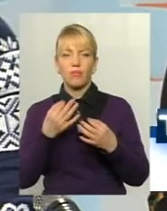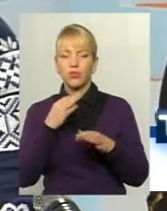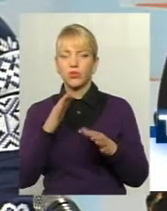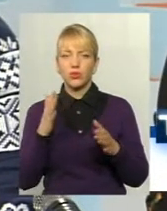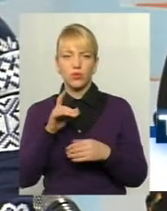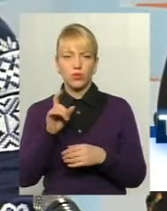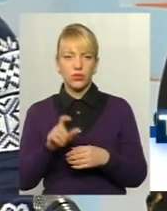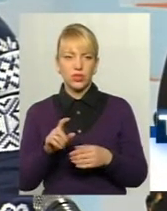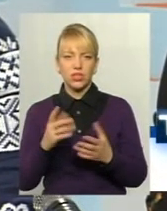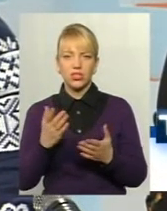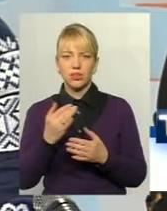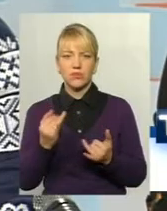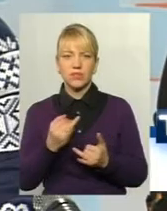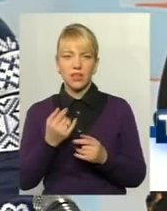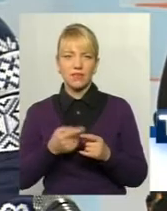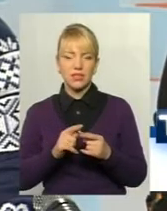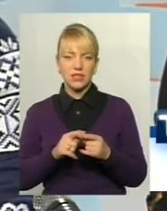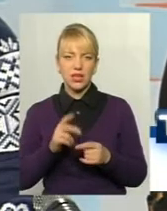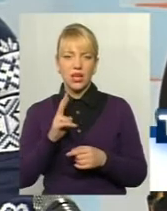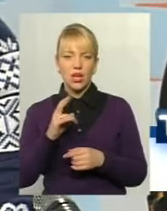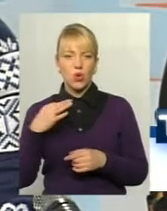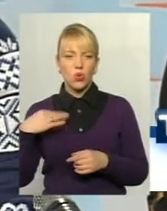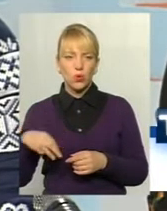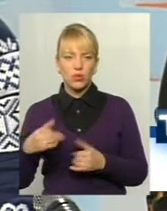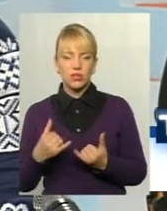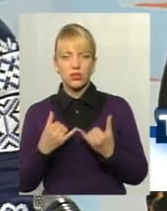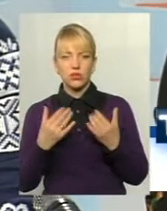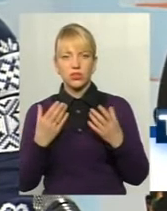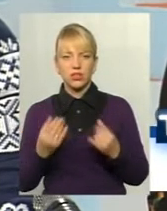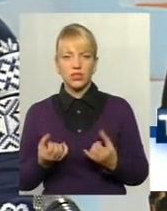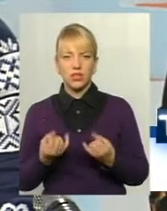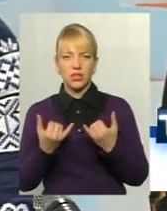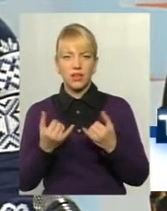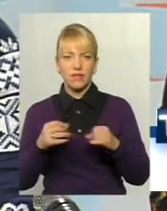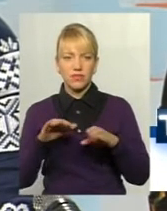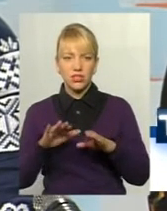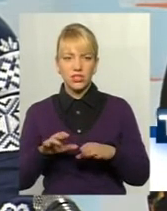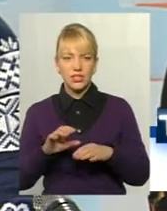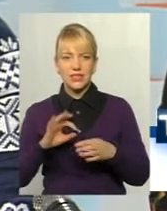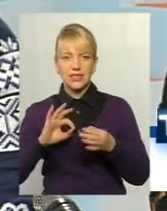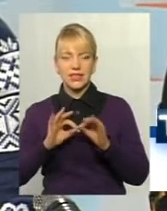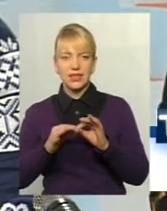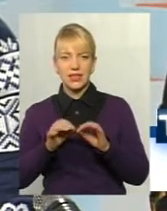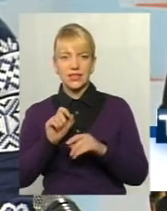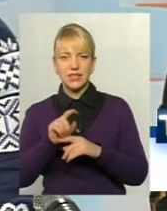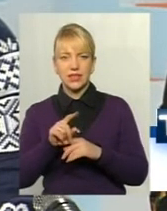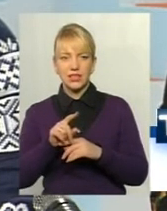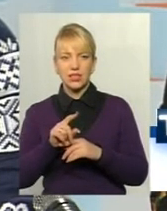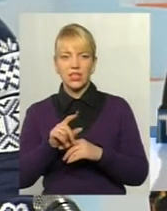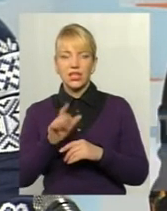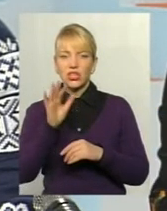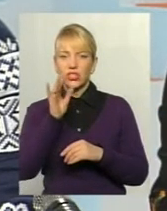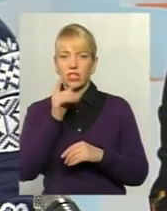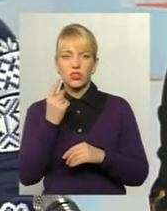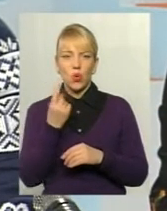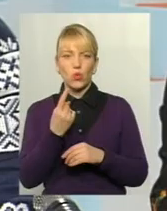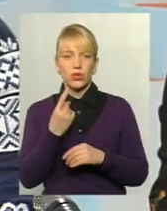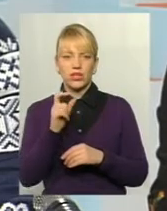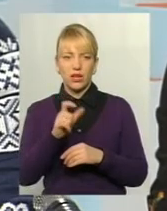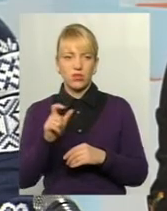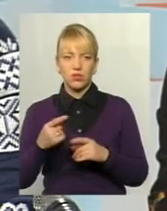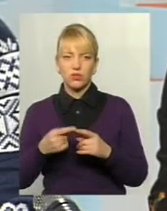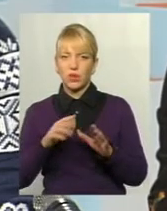же цікавий цей курс? Справа в тому, що на сьогоднішній день для вирішення складних задач час одиначок прийшов. Це